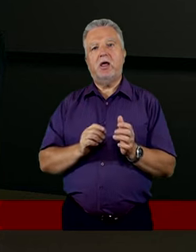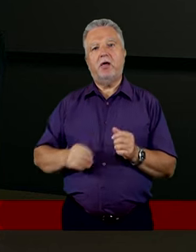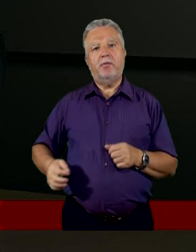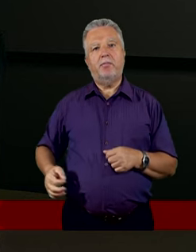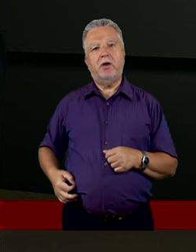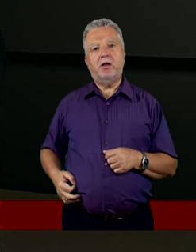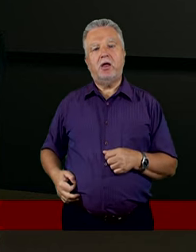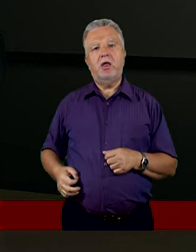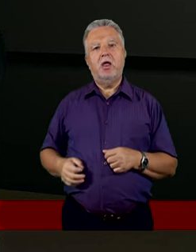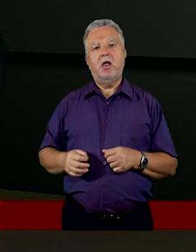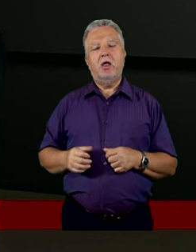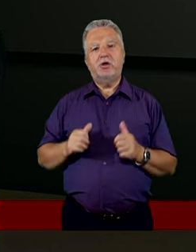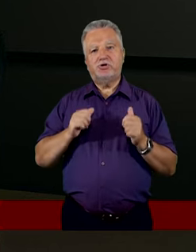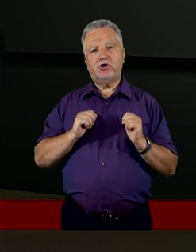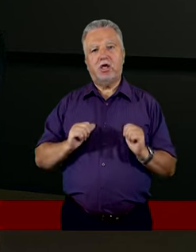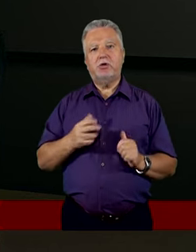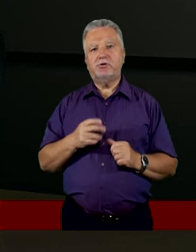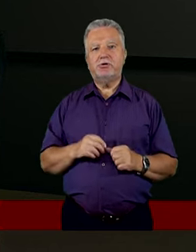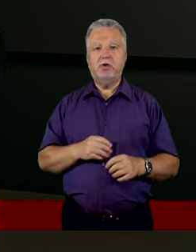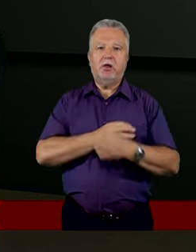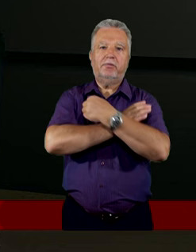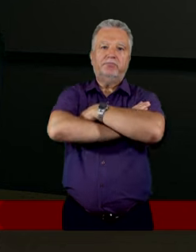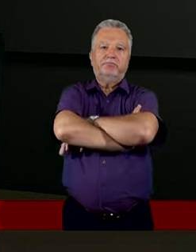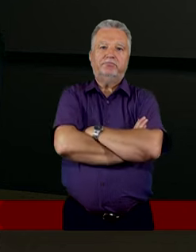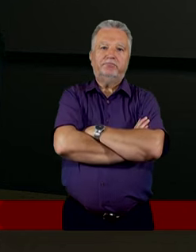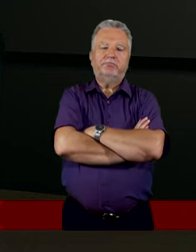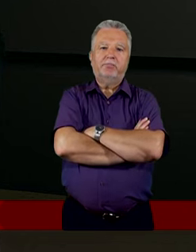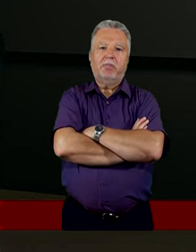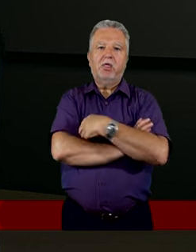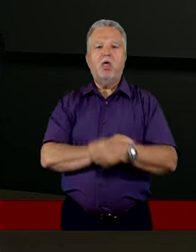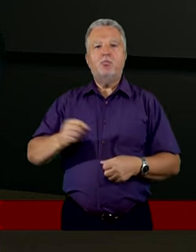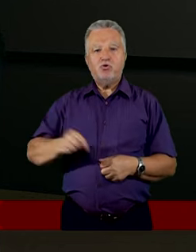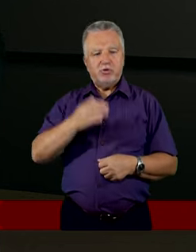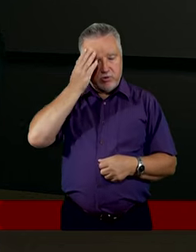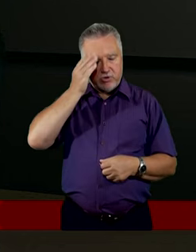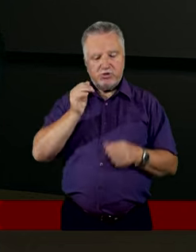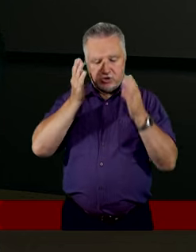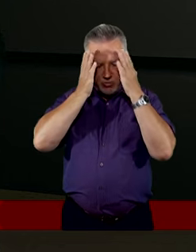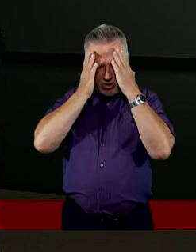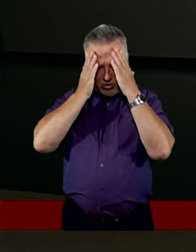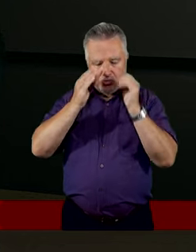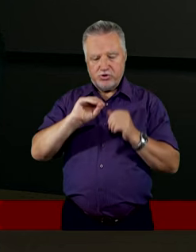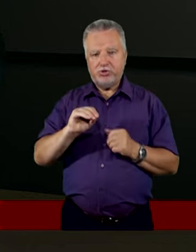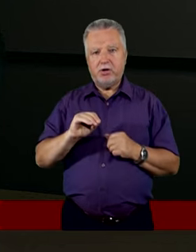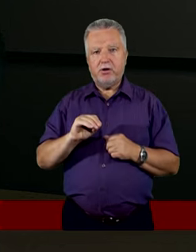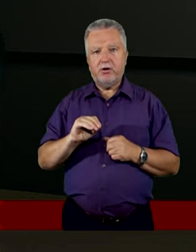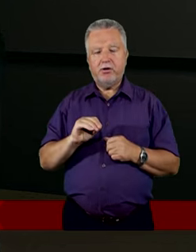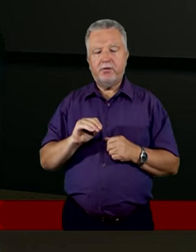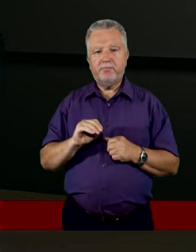Pana, czekając nie z założonymi rękami, to musimy mieć też świadomość,